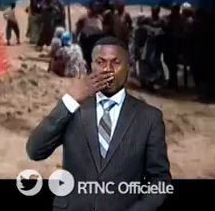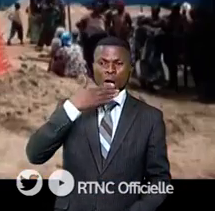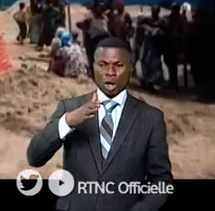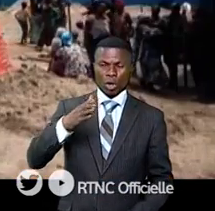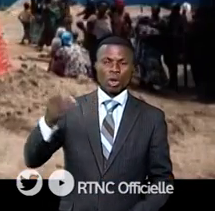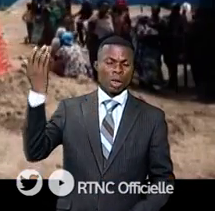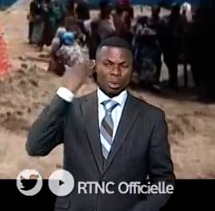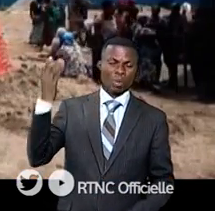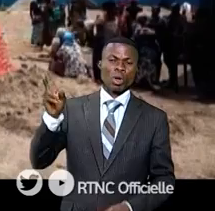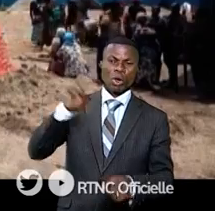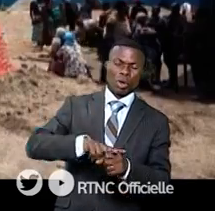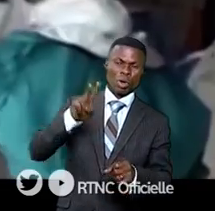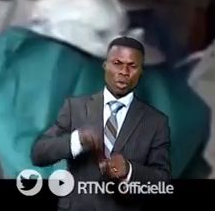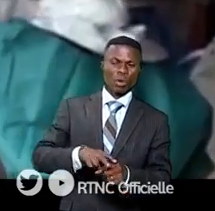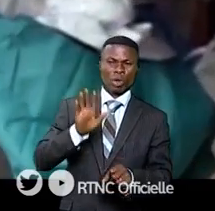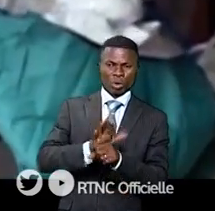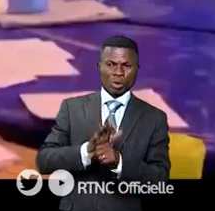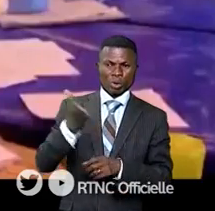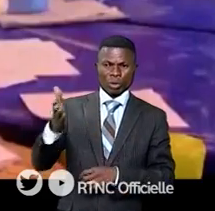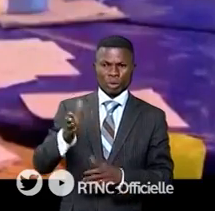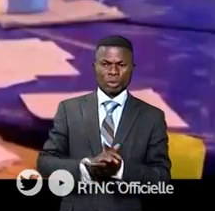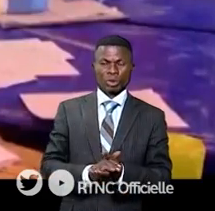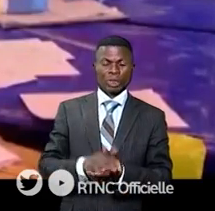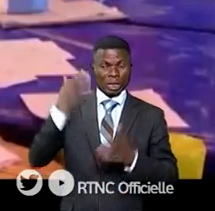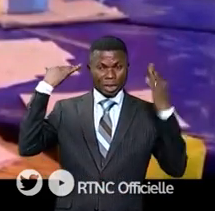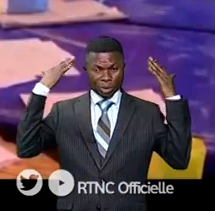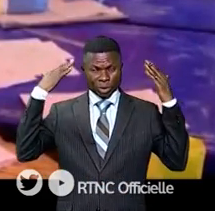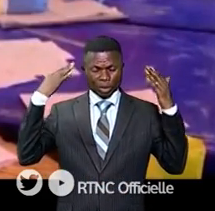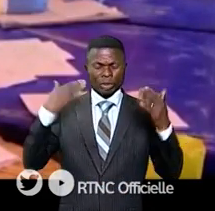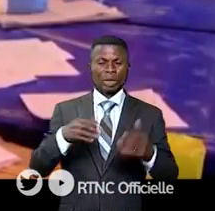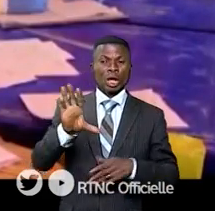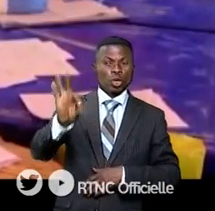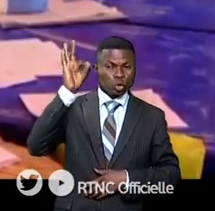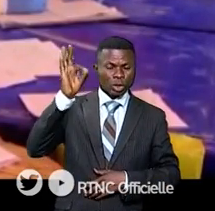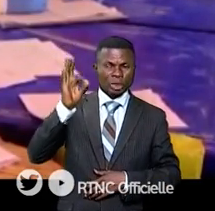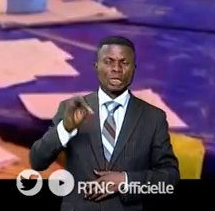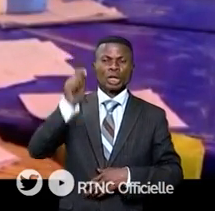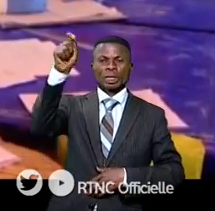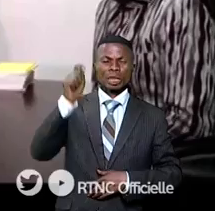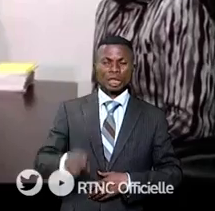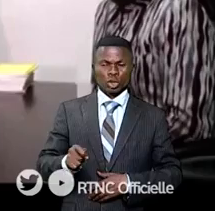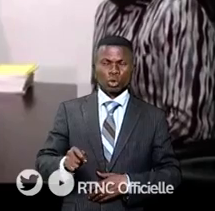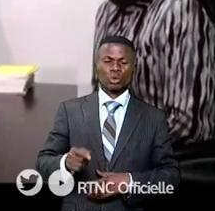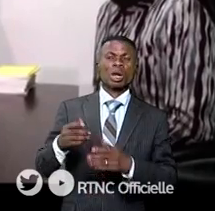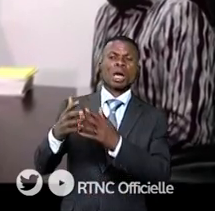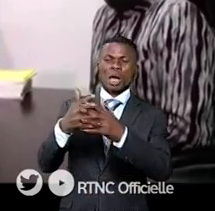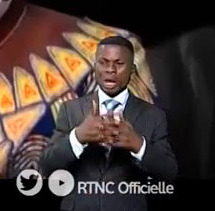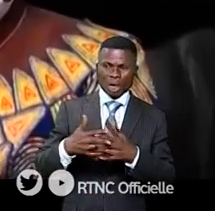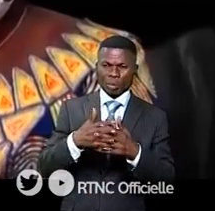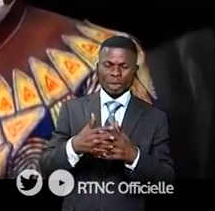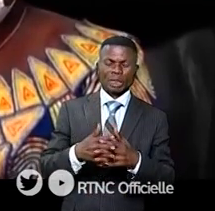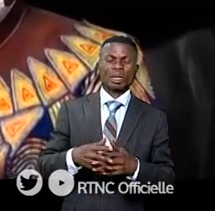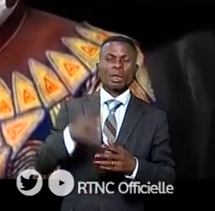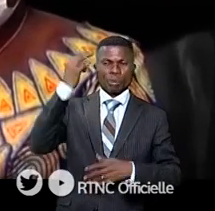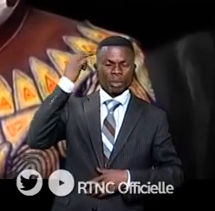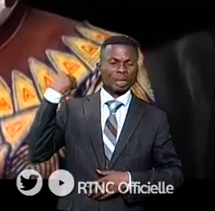pratiques sexuelles en échange d'un embauche. De forts soupçons pèsent sur les personnels onusiens en République démocratique du Congo. La ministre